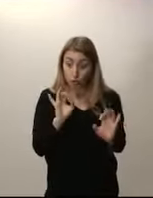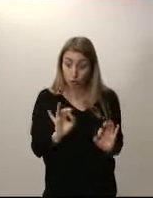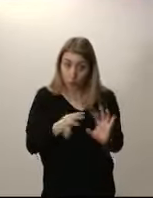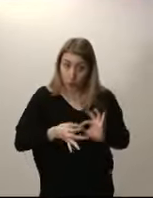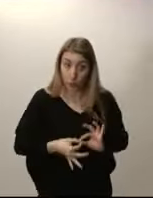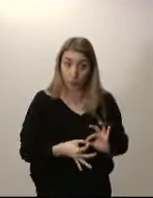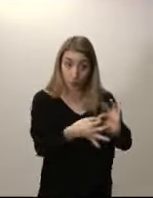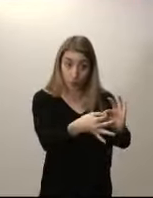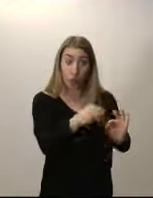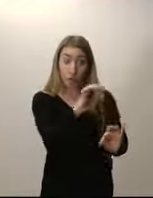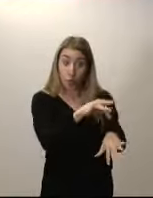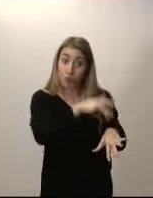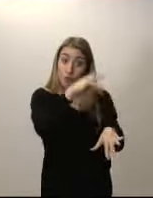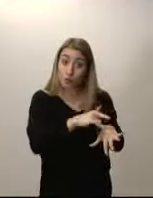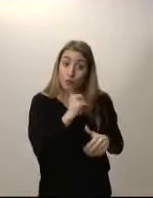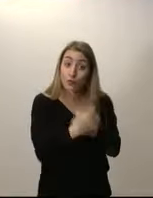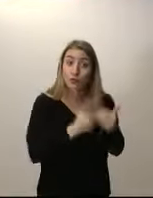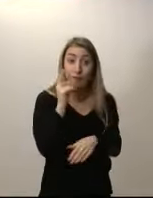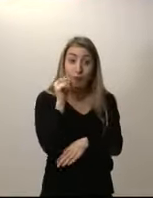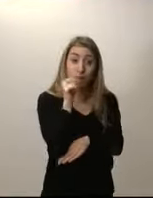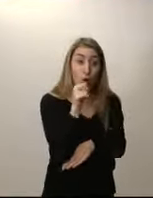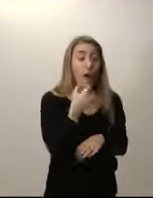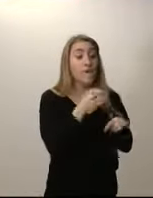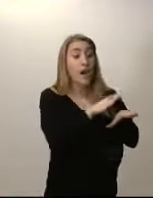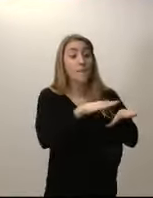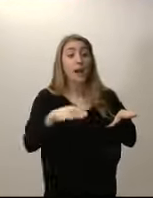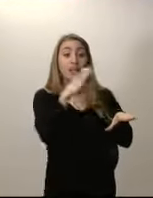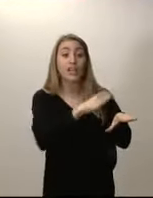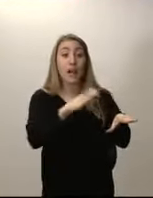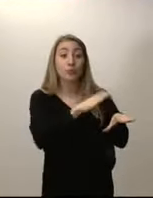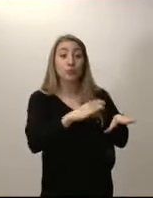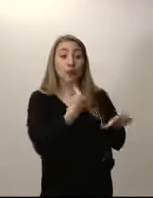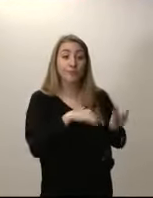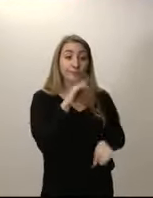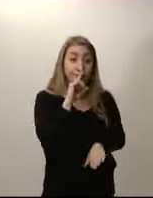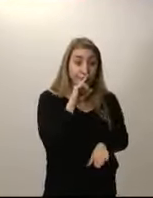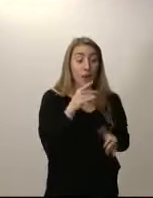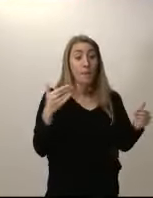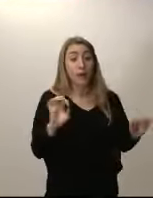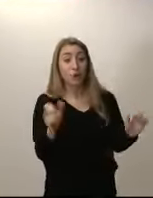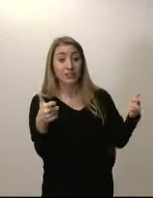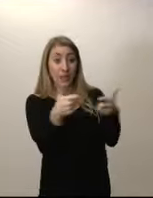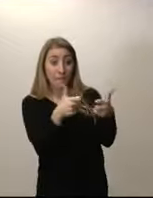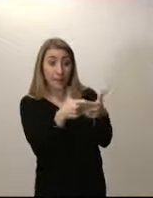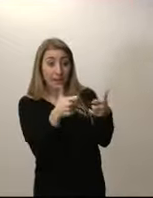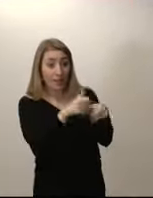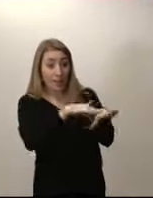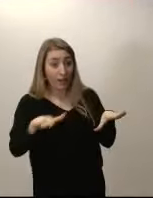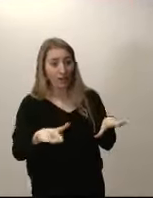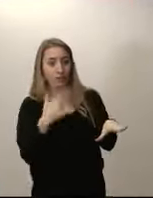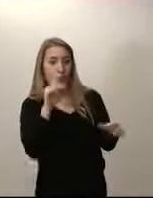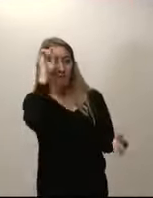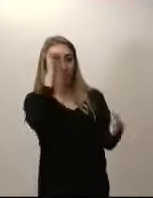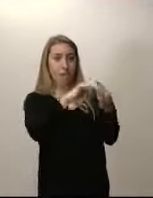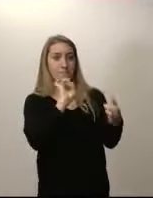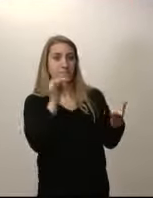vous avez fait des progrès, vous ne parlez plus du parking des Capucins, mais maintenant, c'est les tarifs du parking qui sont votre sujet préféré. Eh bien, paf,